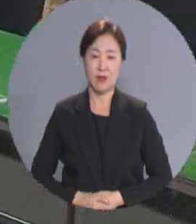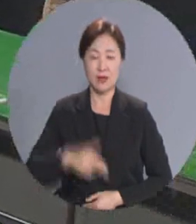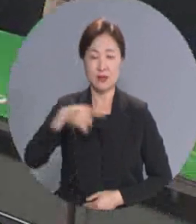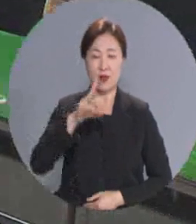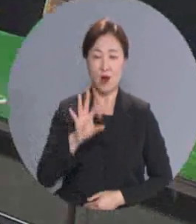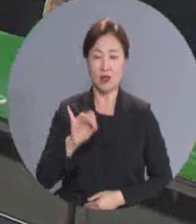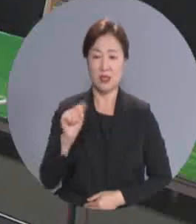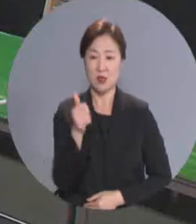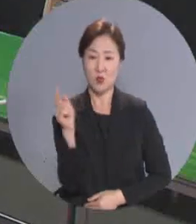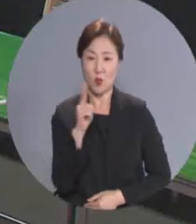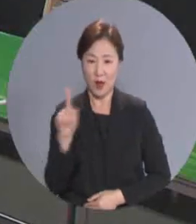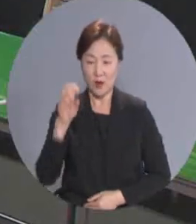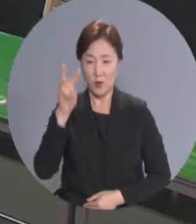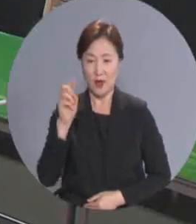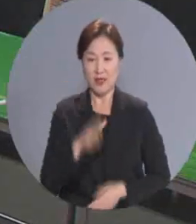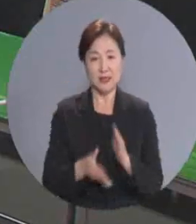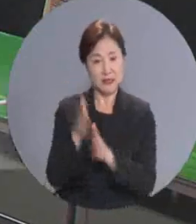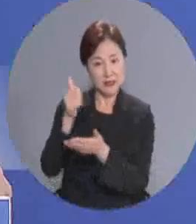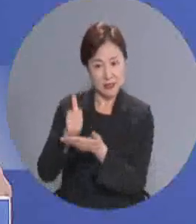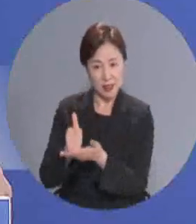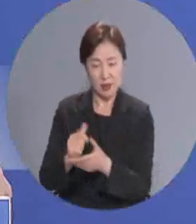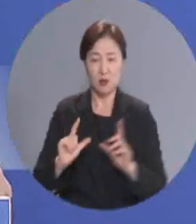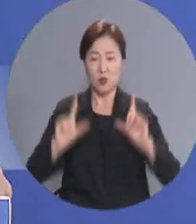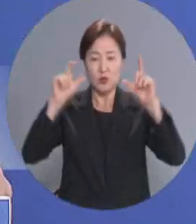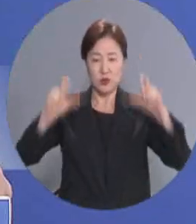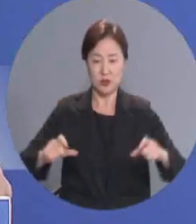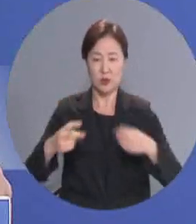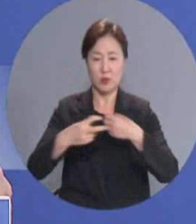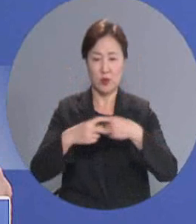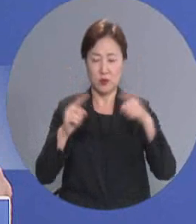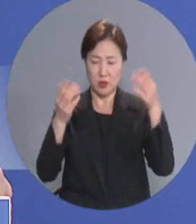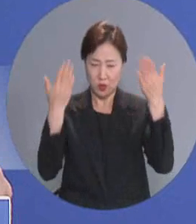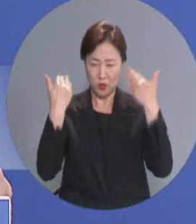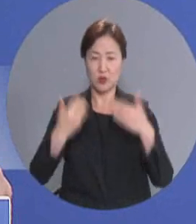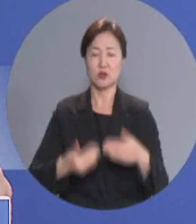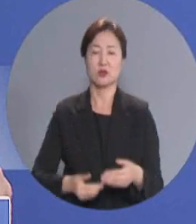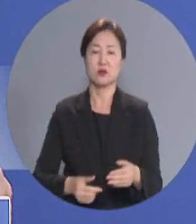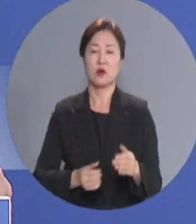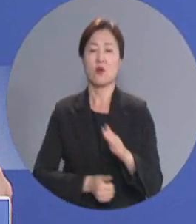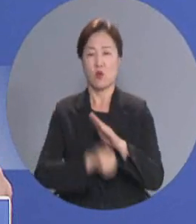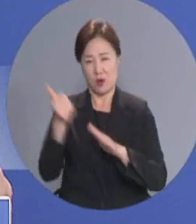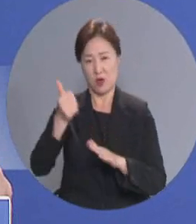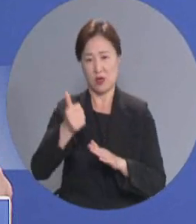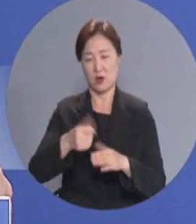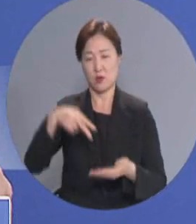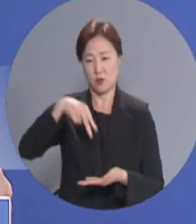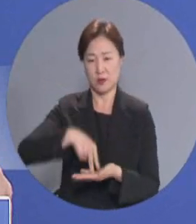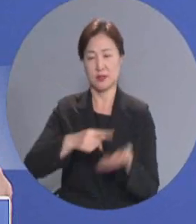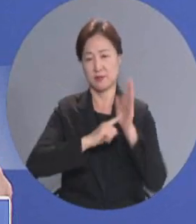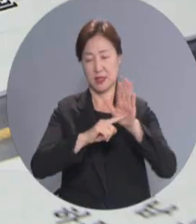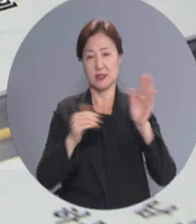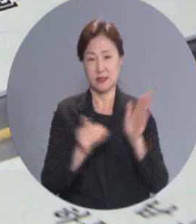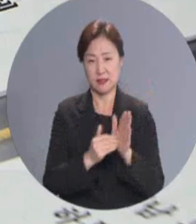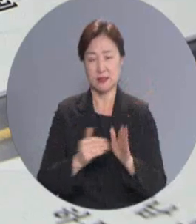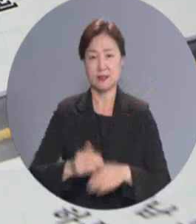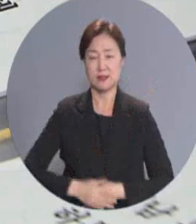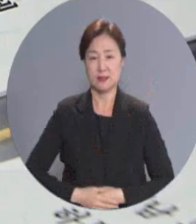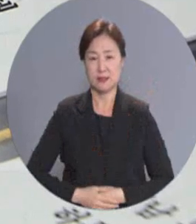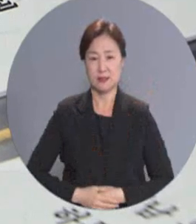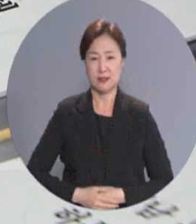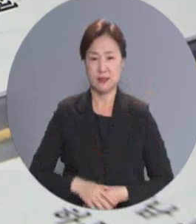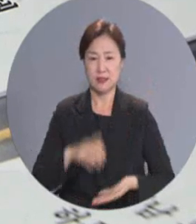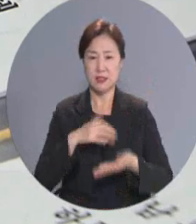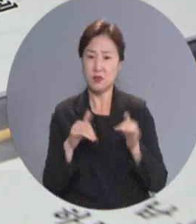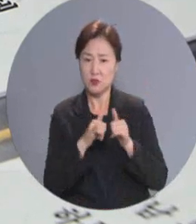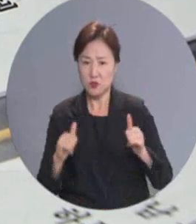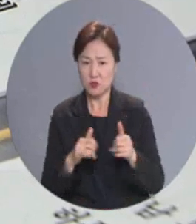정인화 광양시장이 전남 동부권 의대 유치를 염원한다는 광양시 공식 입장문을 발표했습니다. 인구와